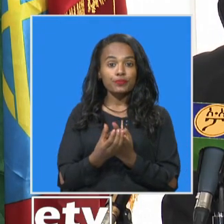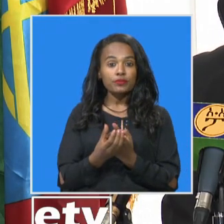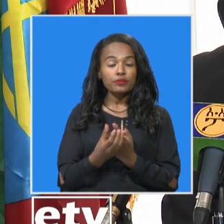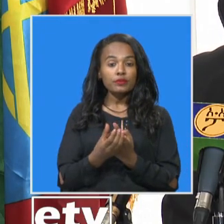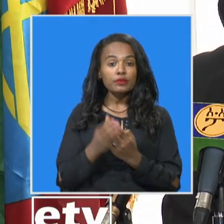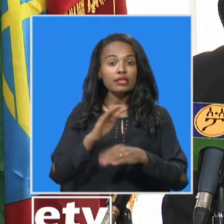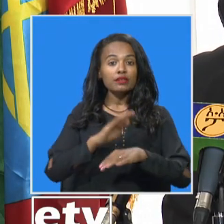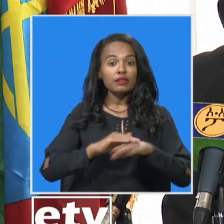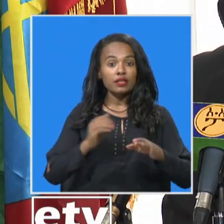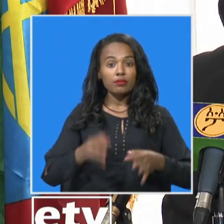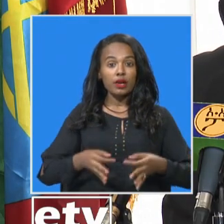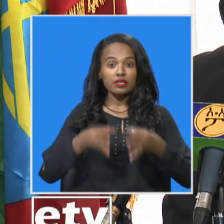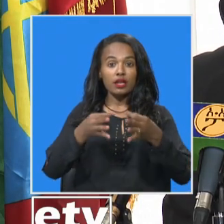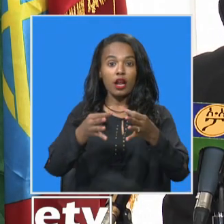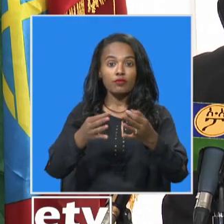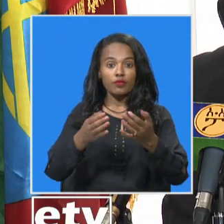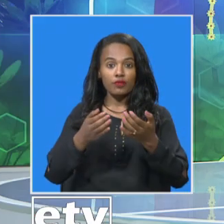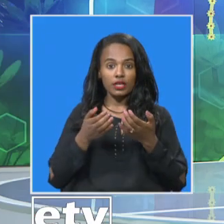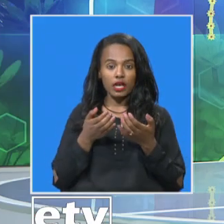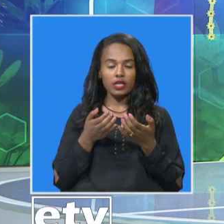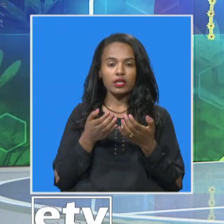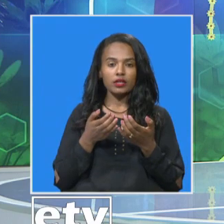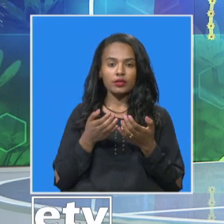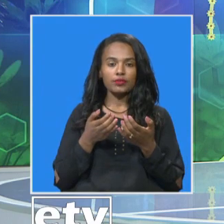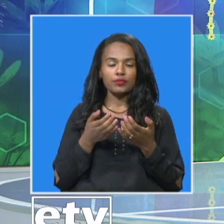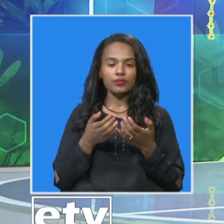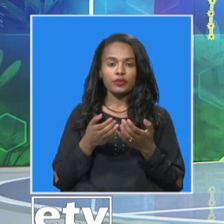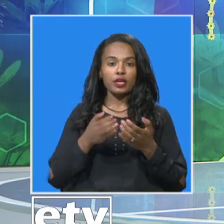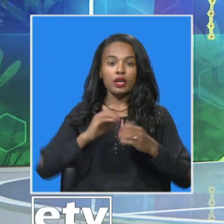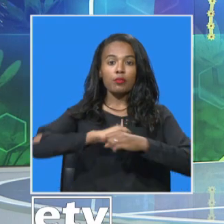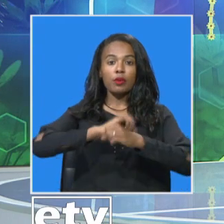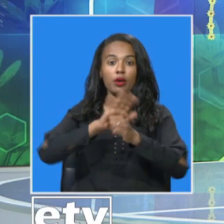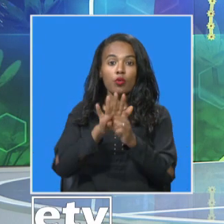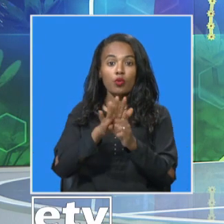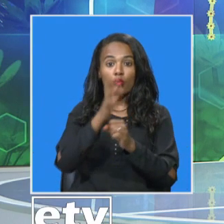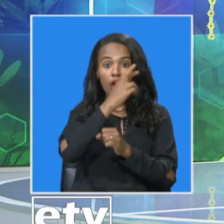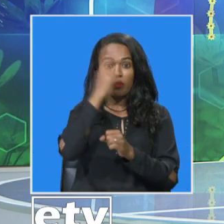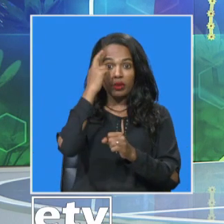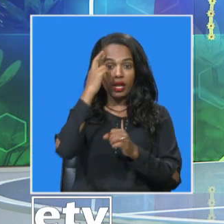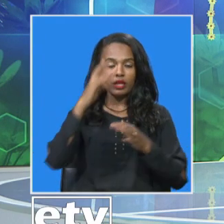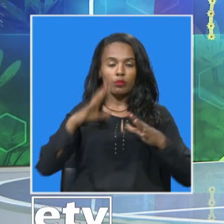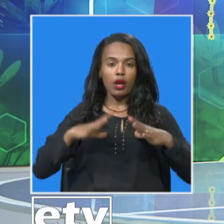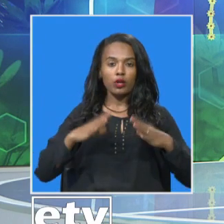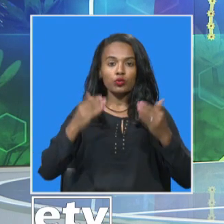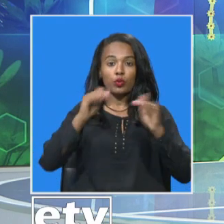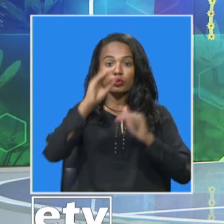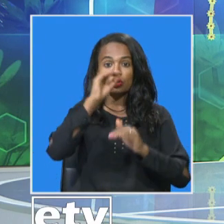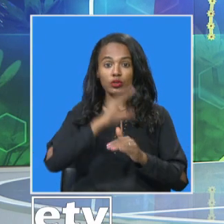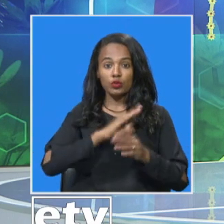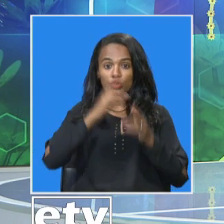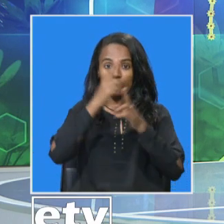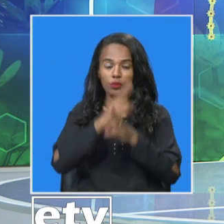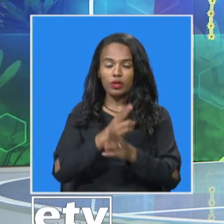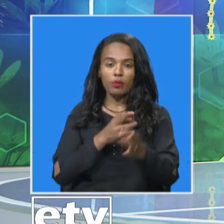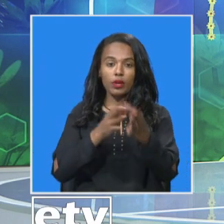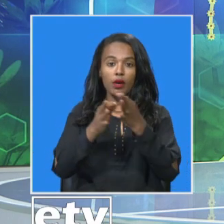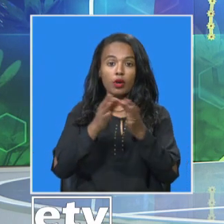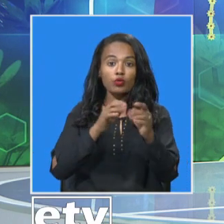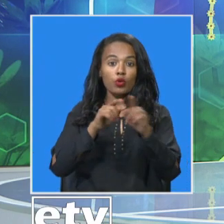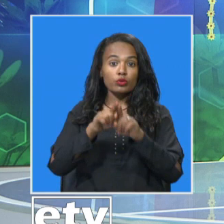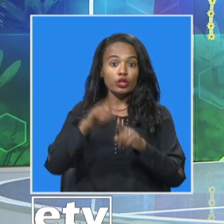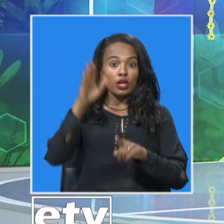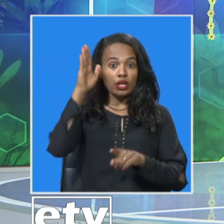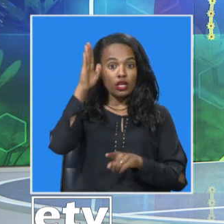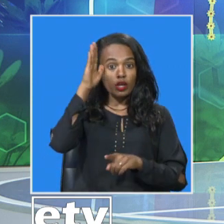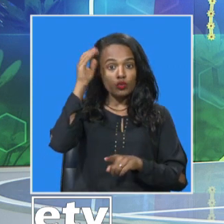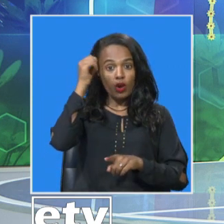ጥሪ ማስተላለፍ እንፈልጋለን። በኮሮና ቫይረስ ምክንያት በዓላቱ በውስን ሰዎች እንደሚከበሩ ያብራሩት ኮሚሽነር ጌቱ